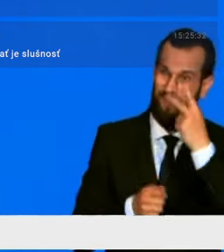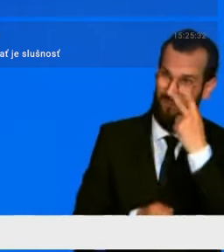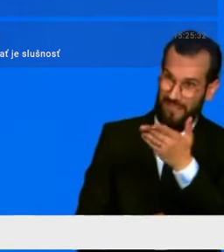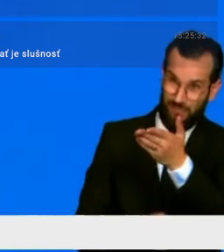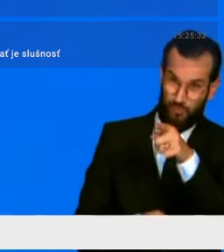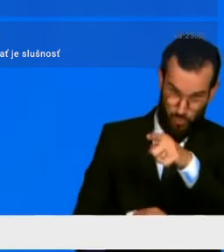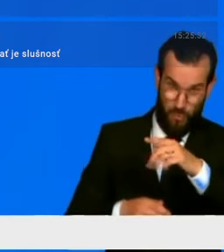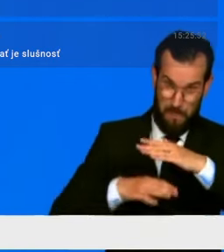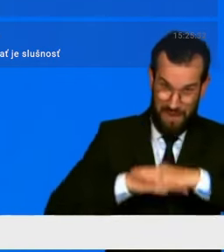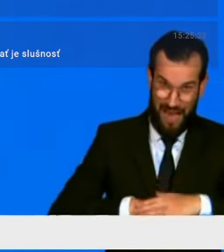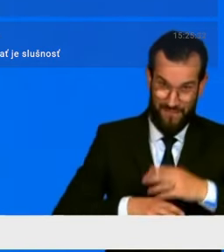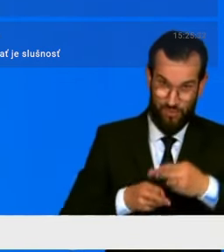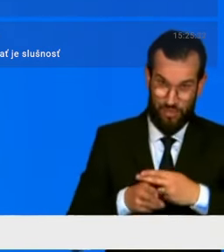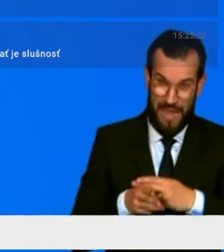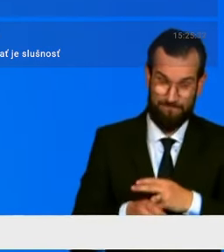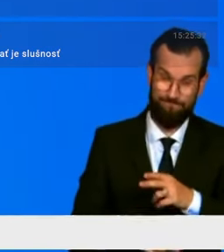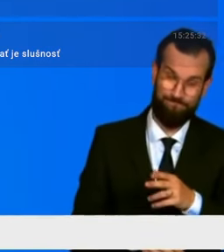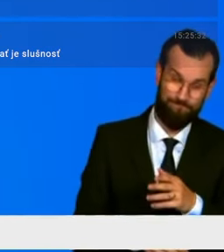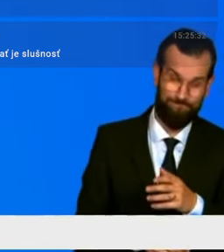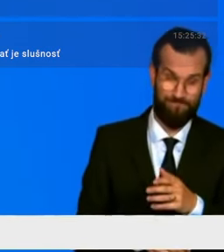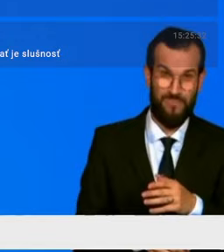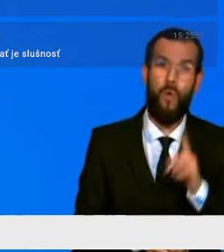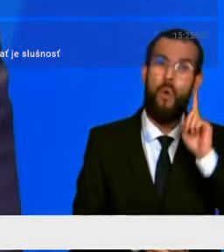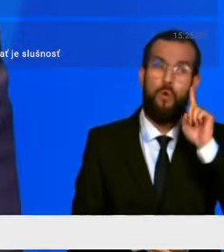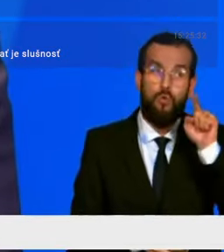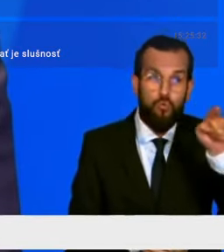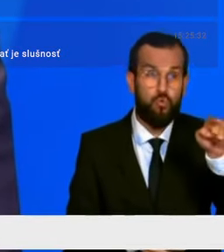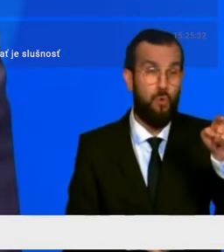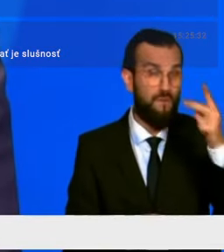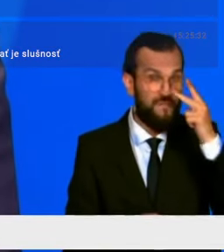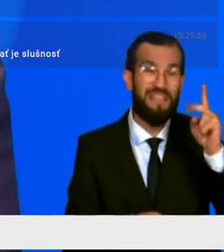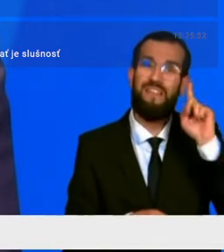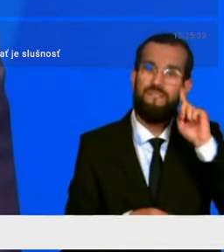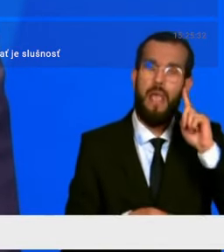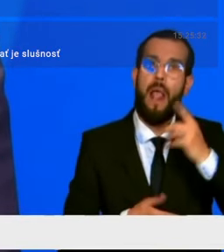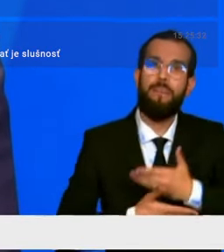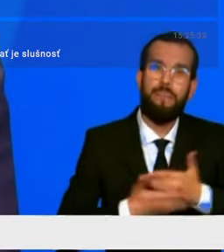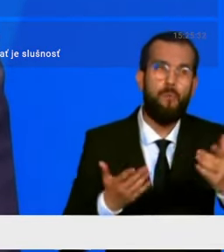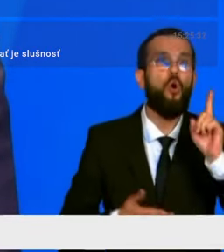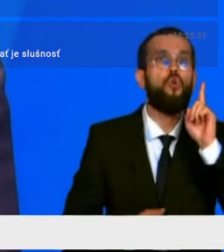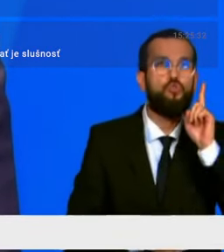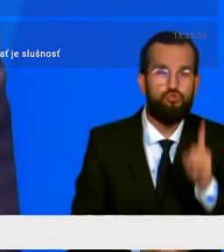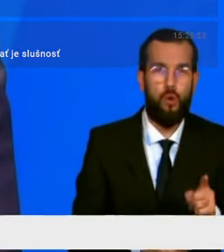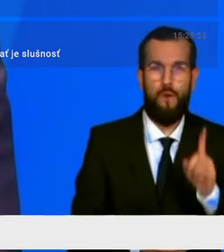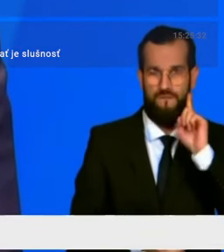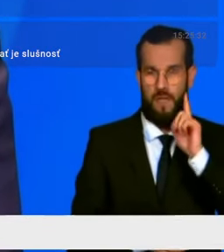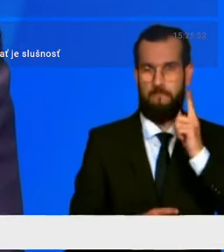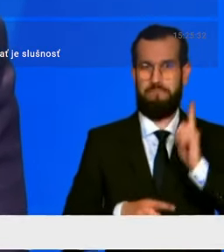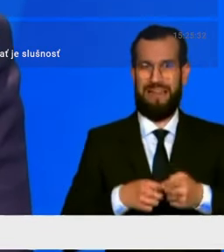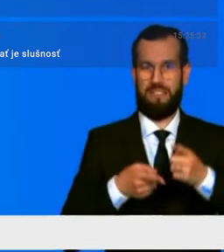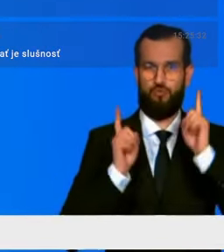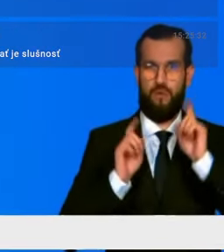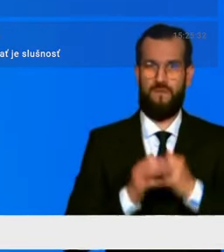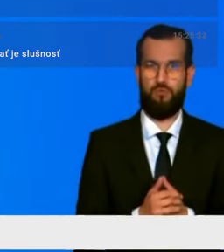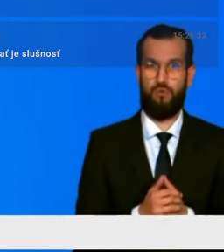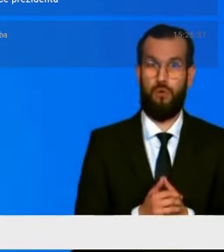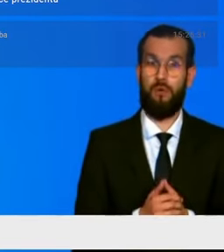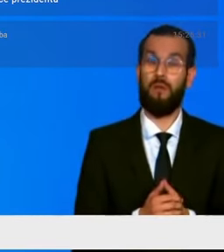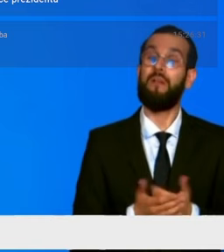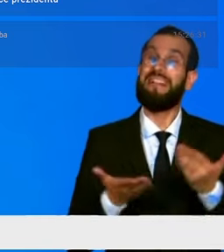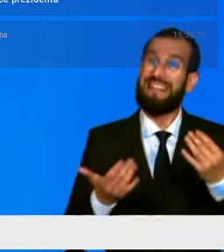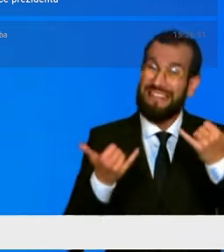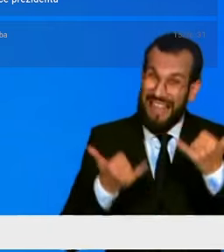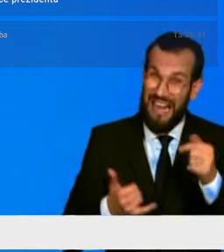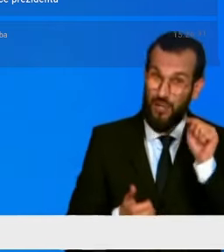štát vedia že tu ide o demokraciu vedia kde Slovensko patrí A mimochodom To sú všetky tie veci voči ktorým by sa dnes